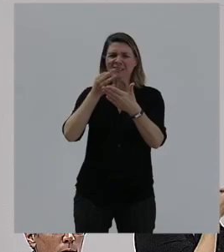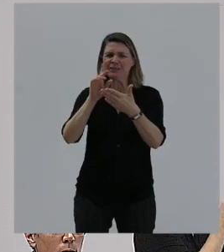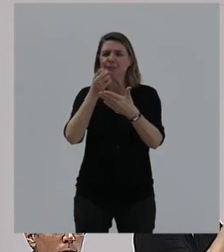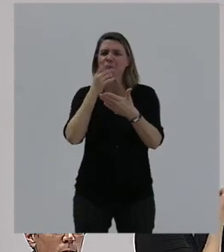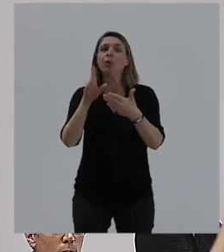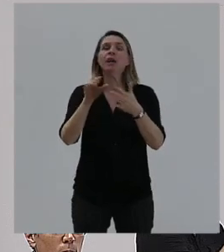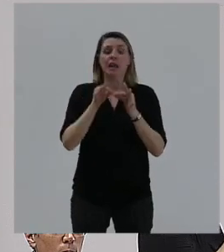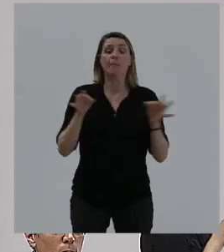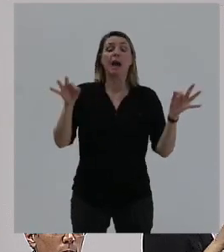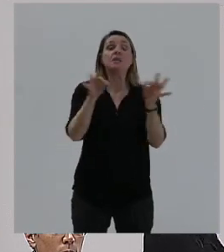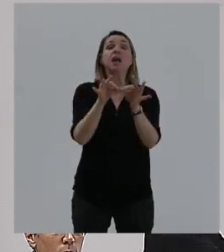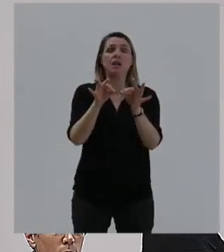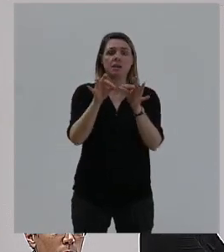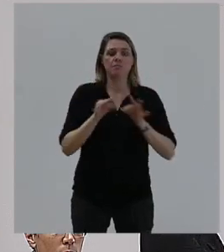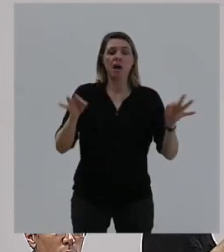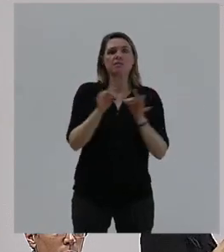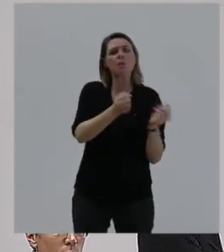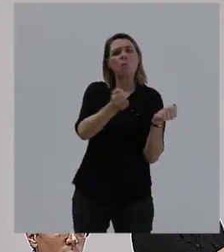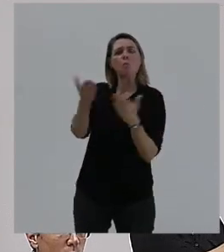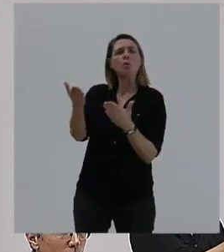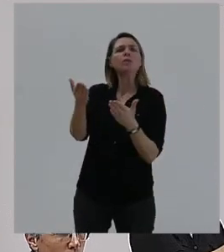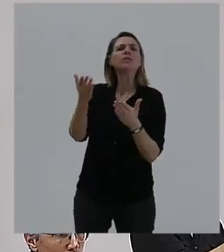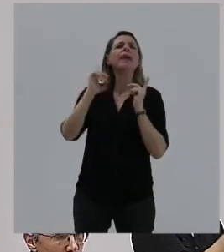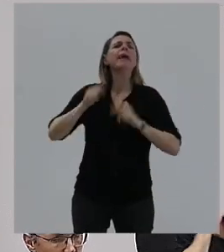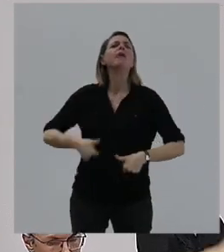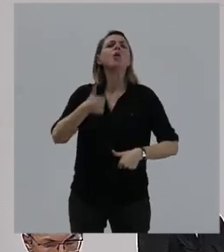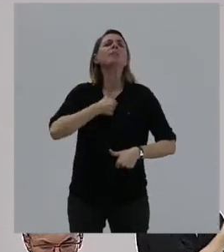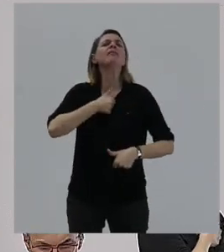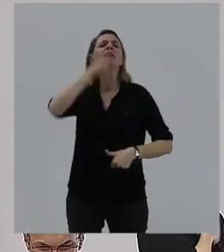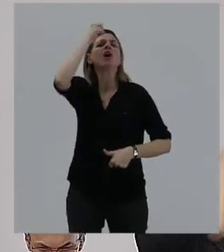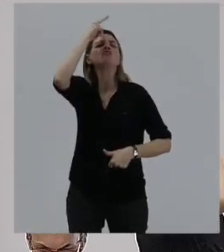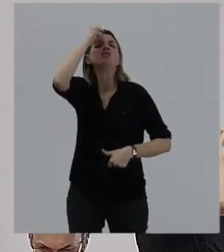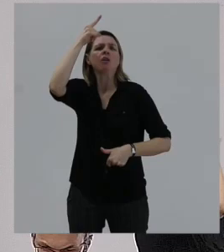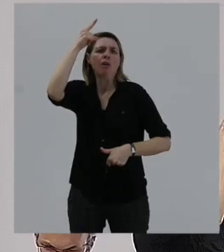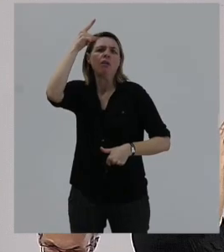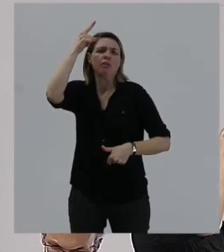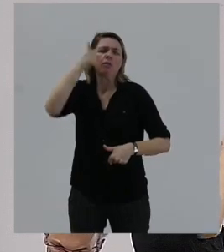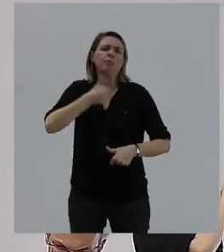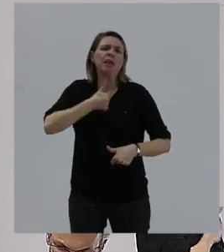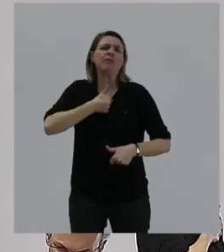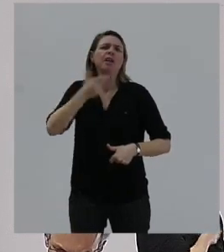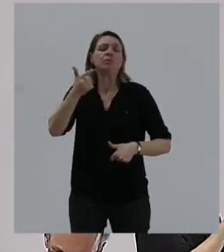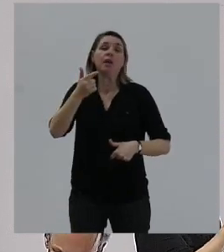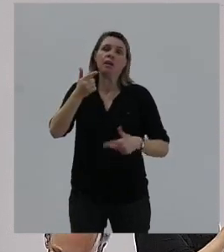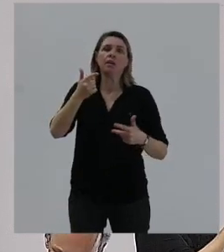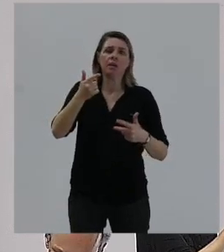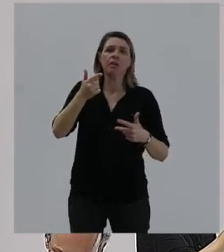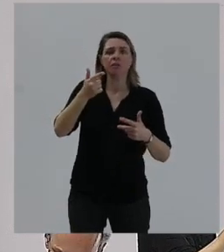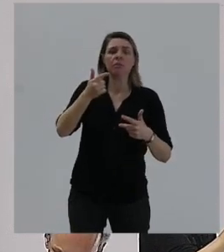bâtiment, la parcelle qui avait été proposée de céder pour une école d'ingénieurs, mais qui privée, mais qui existe depuis le